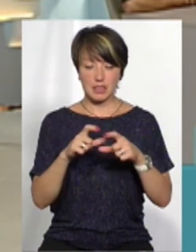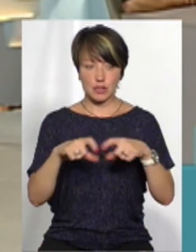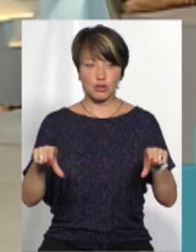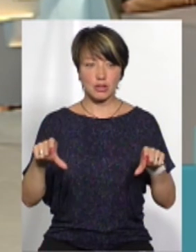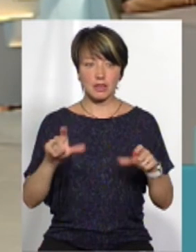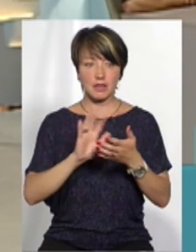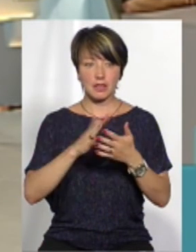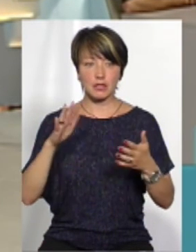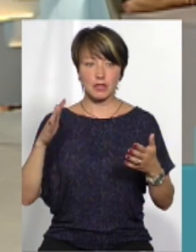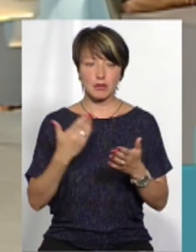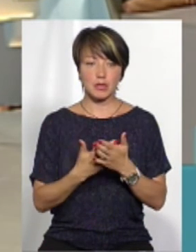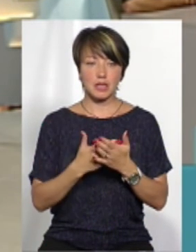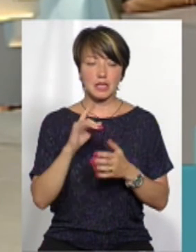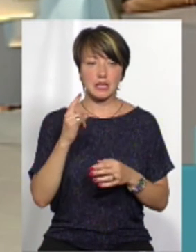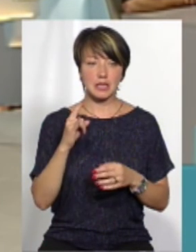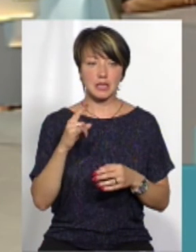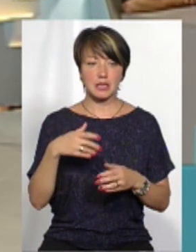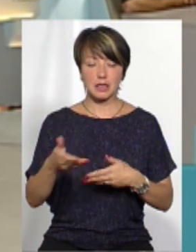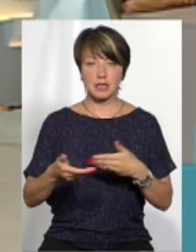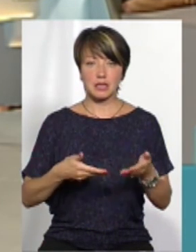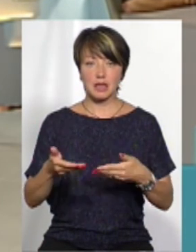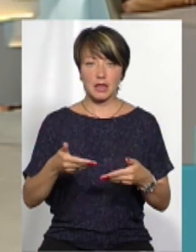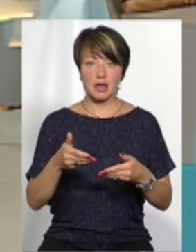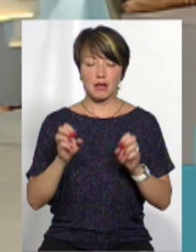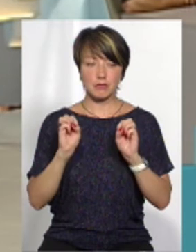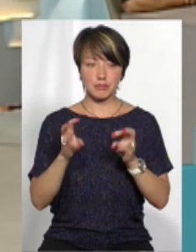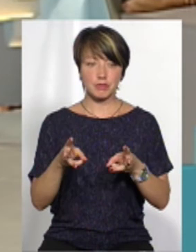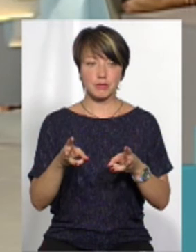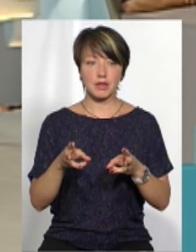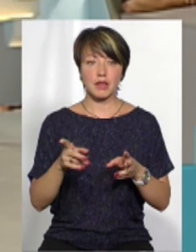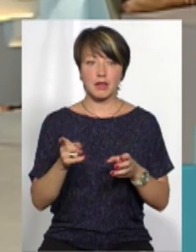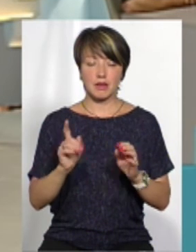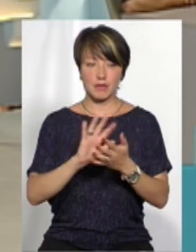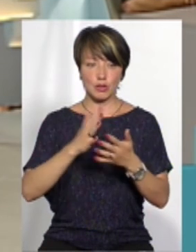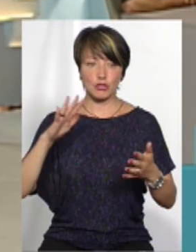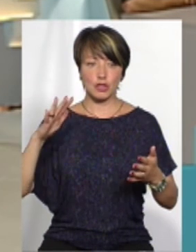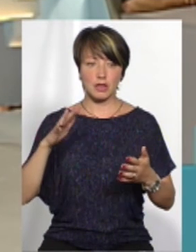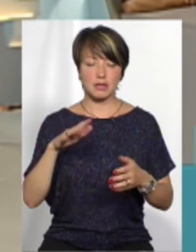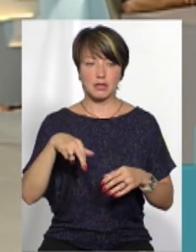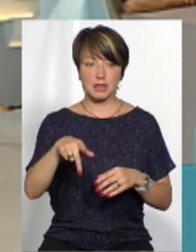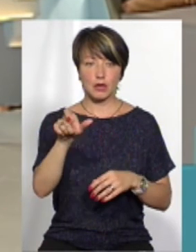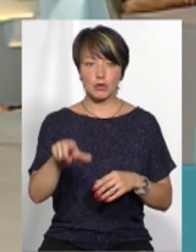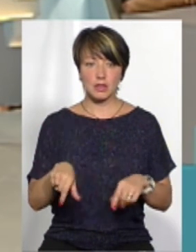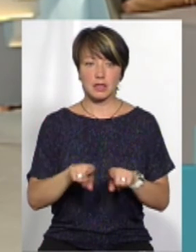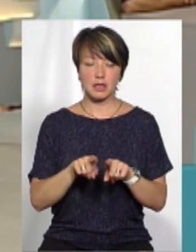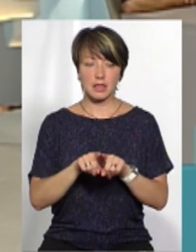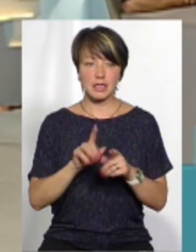які відражаються. От, наприклад, якщо дитина йде і вночі світить фарами на нього машина, то воно, тобто видно, що там іде людина. Тобто